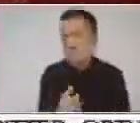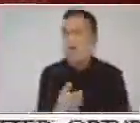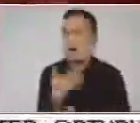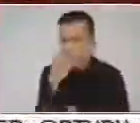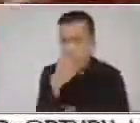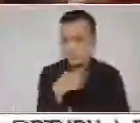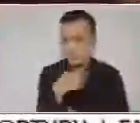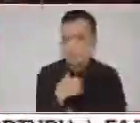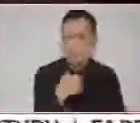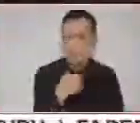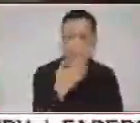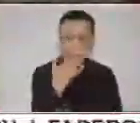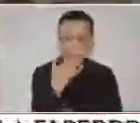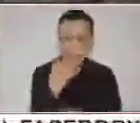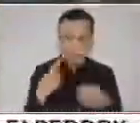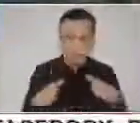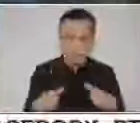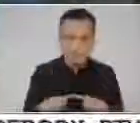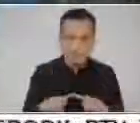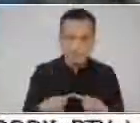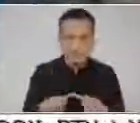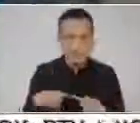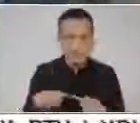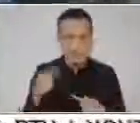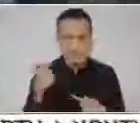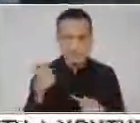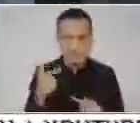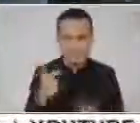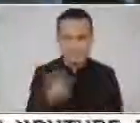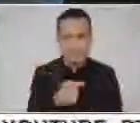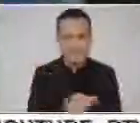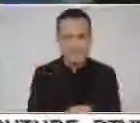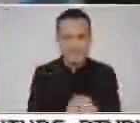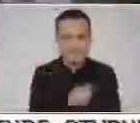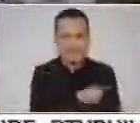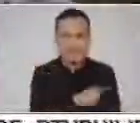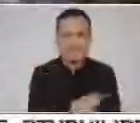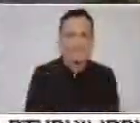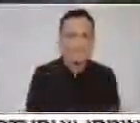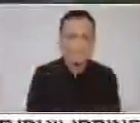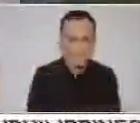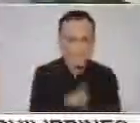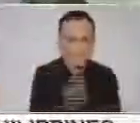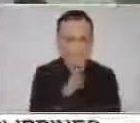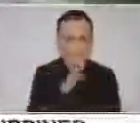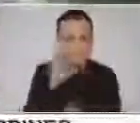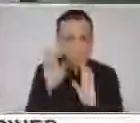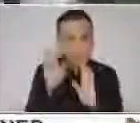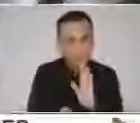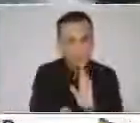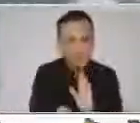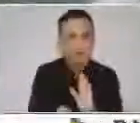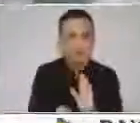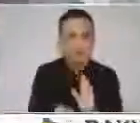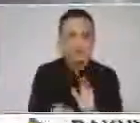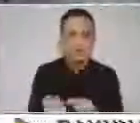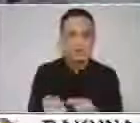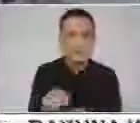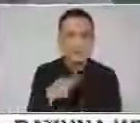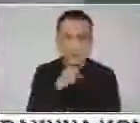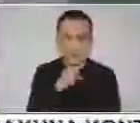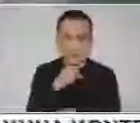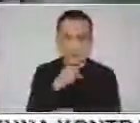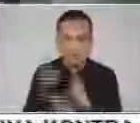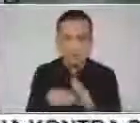sa presyo ng ating manok. Good news, Dayan, dahil pasok din sa price ceiling ang presyo ng manok dito